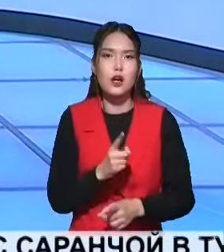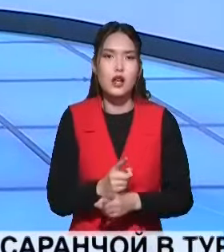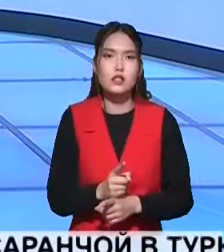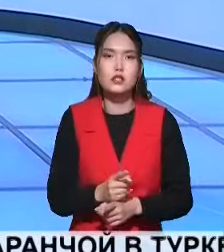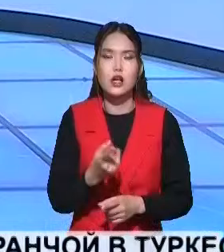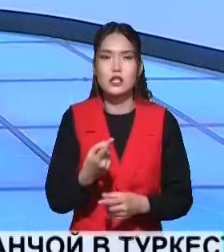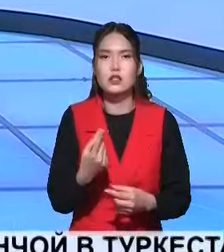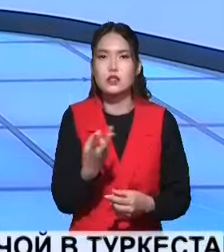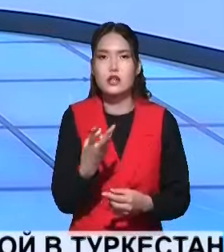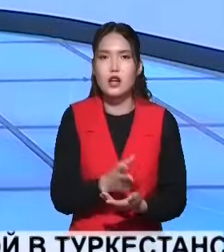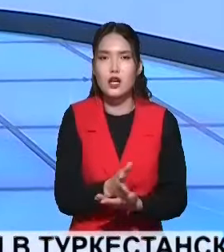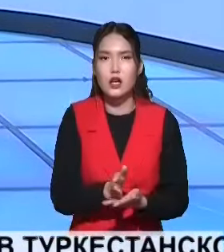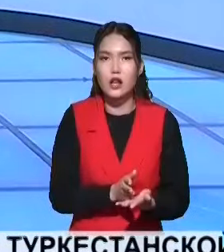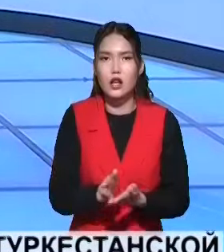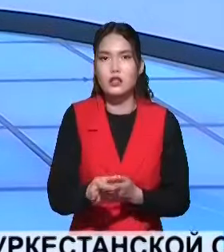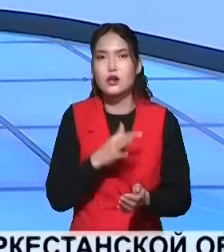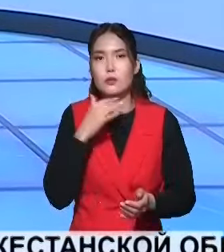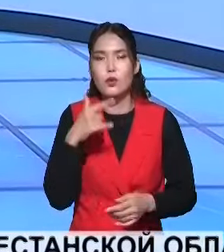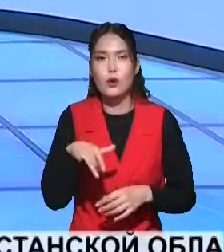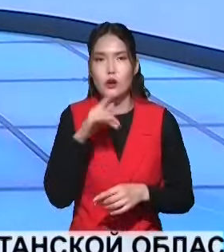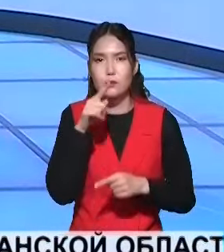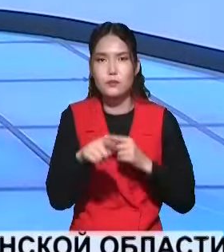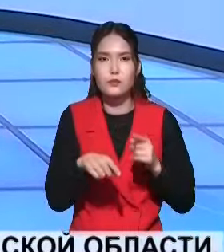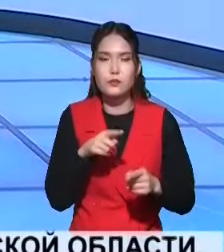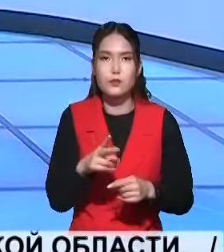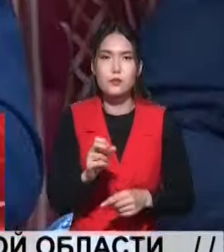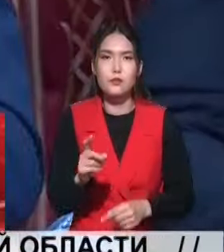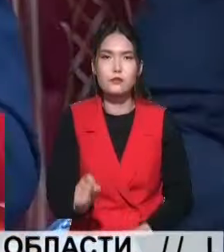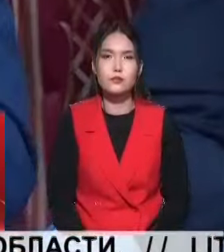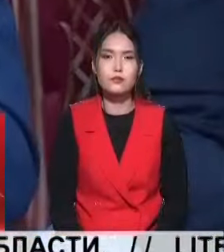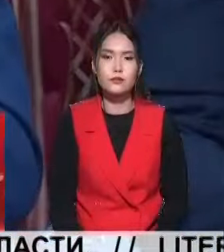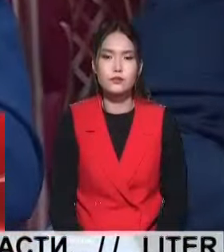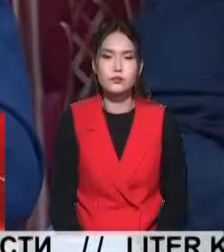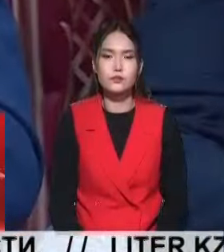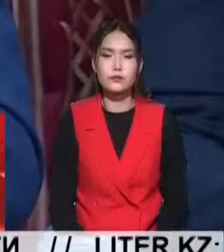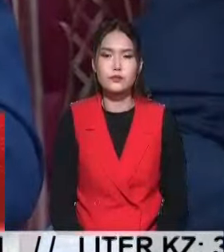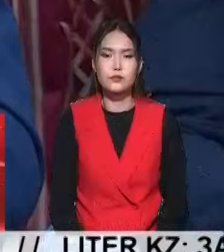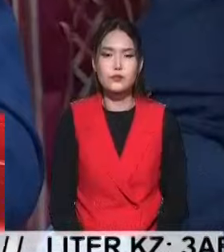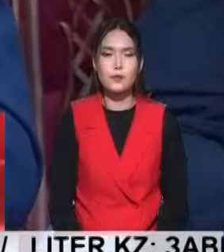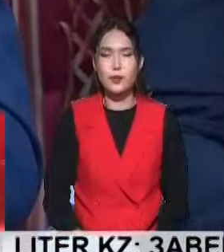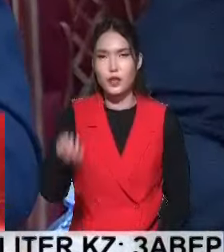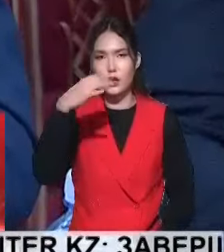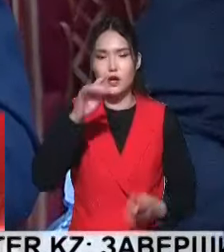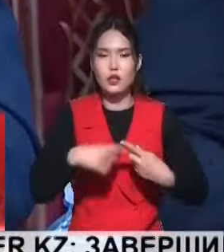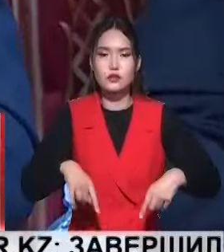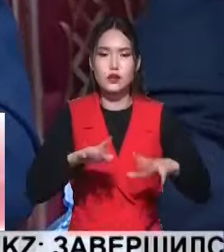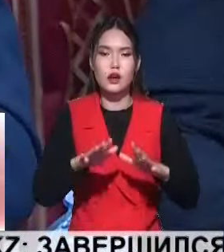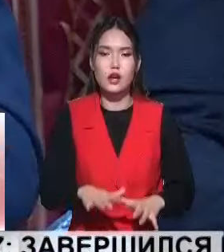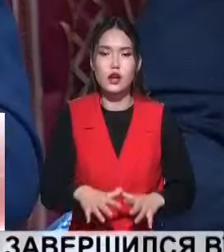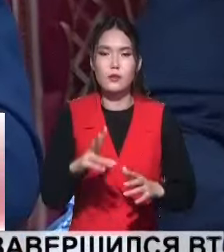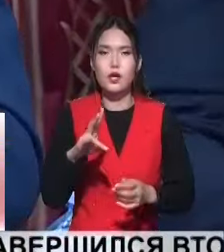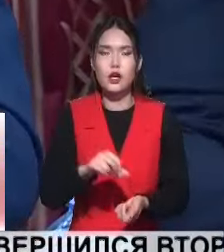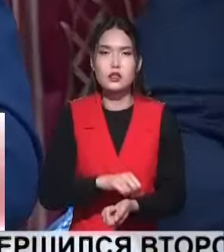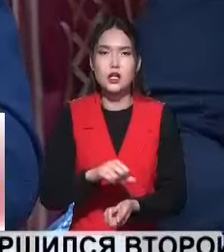трех направлений, а моногорода выступают перевалочными базами. Условно можно выделить три основных направления